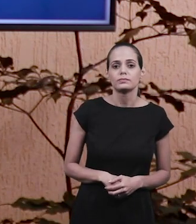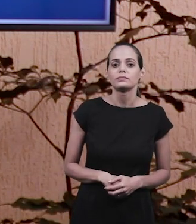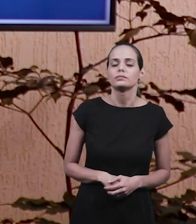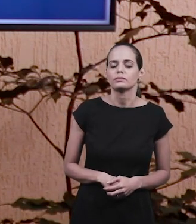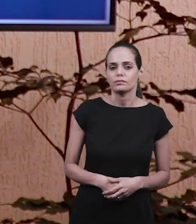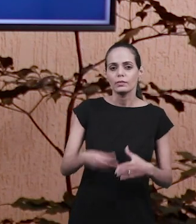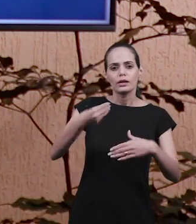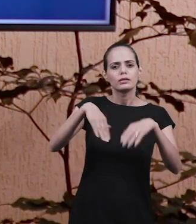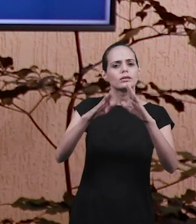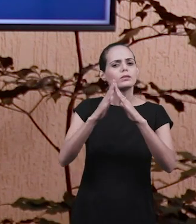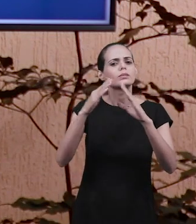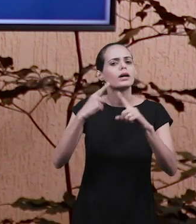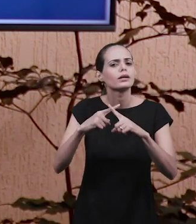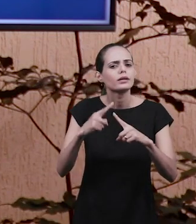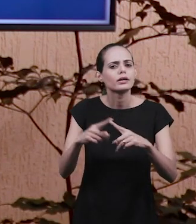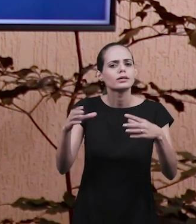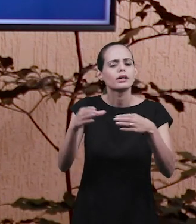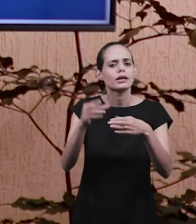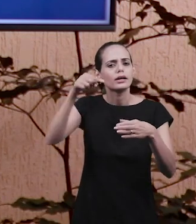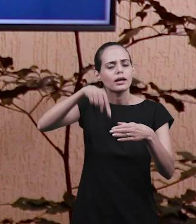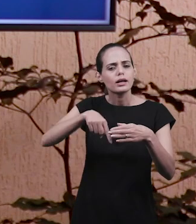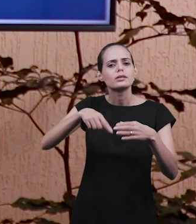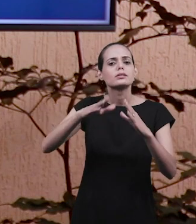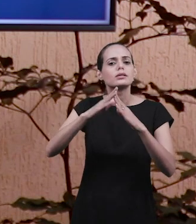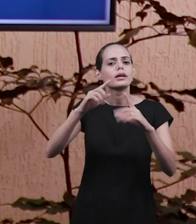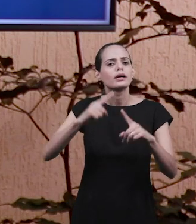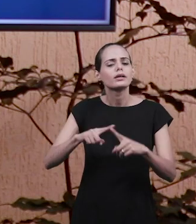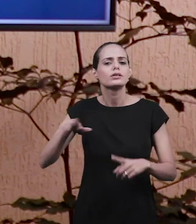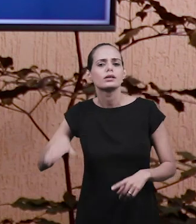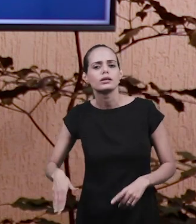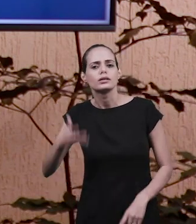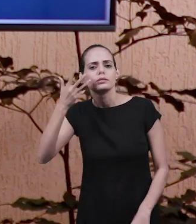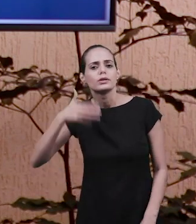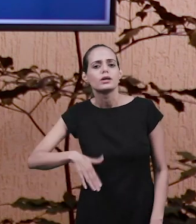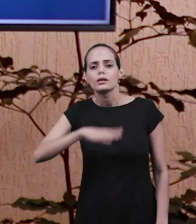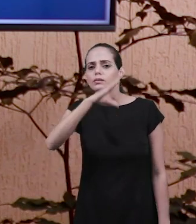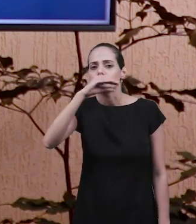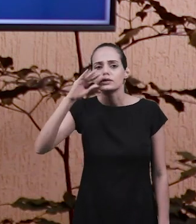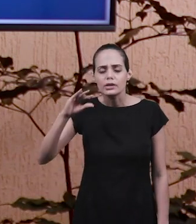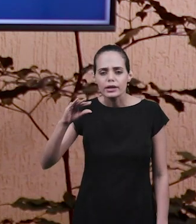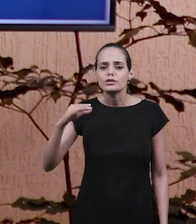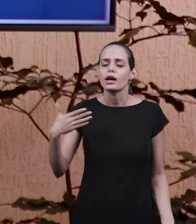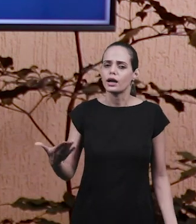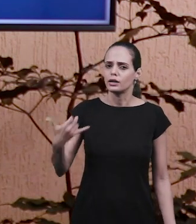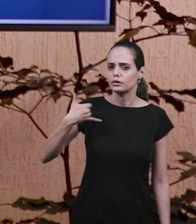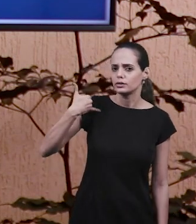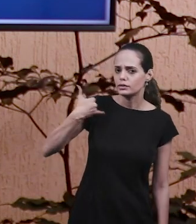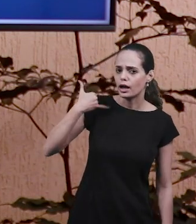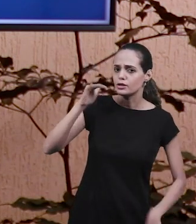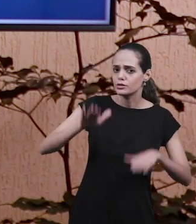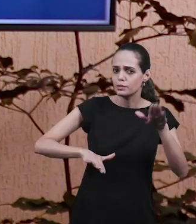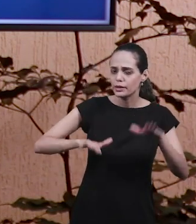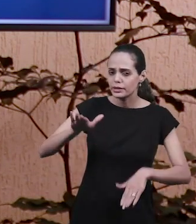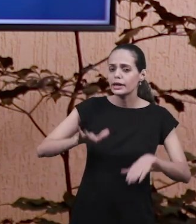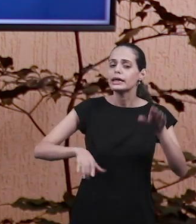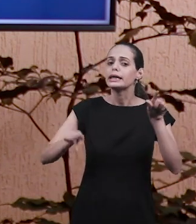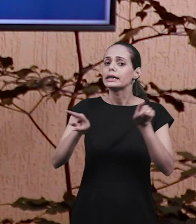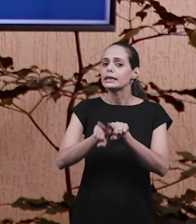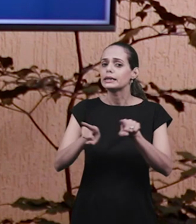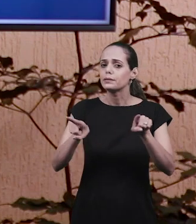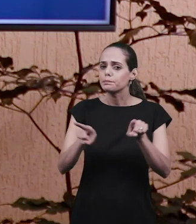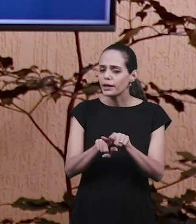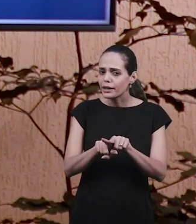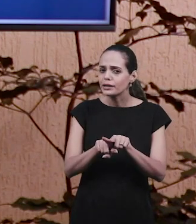l'église avec cet adolescent? Cela dépend de l'âge et du degré